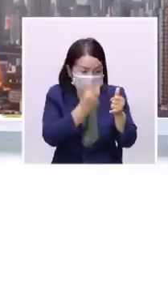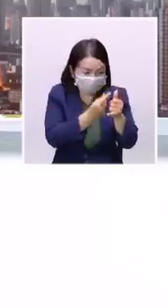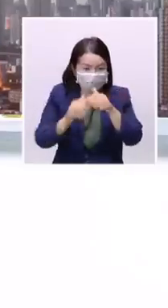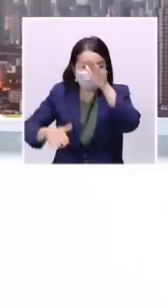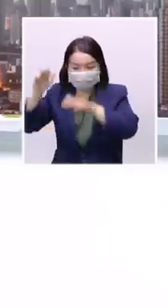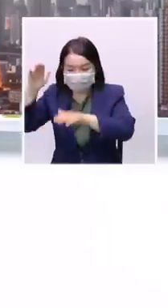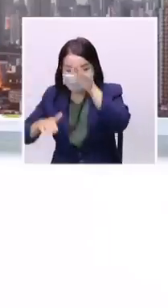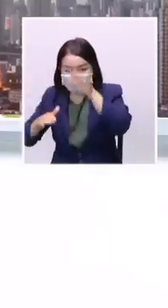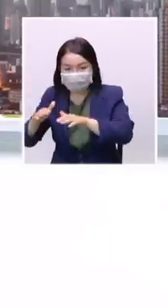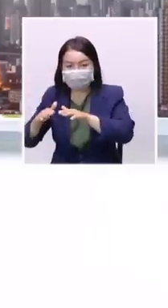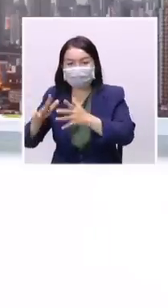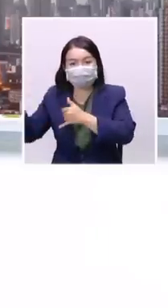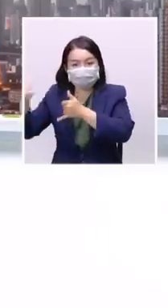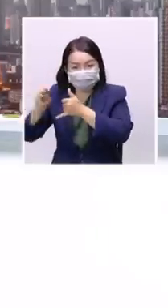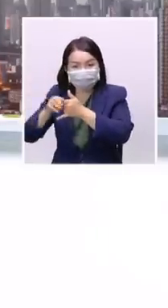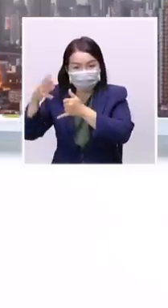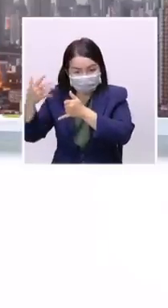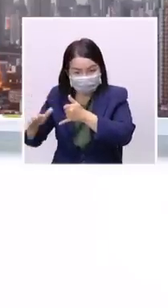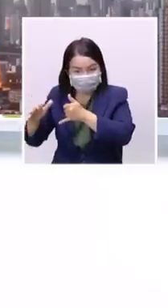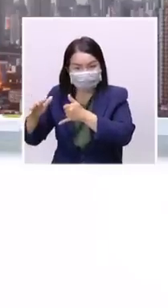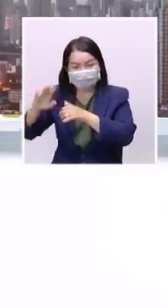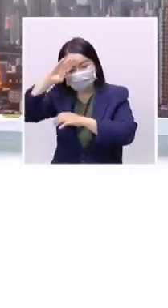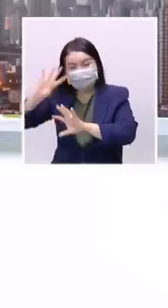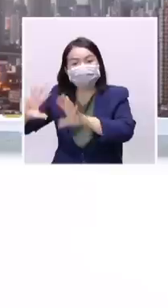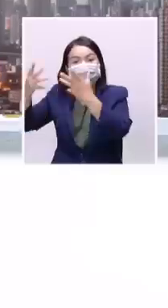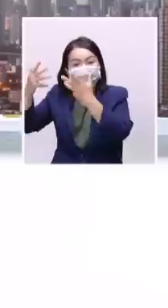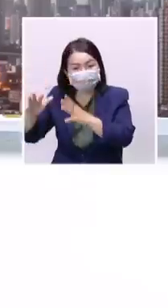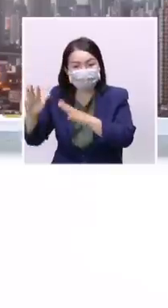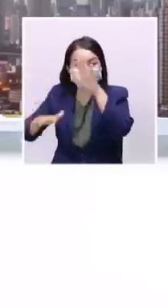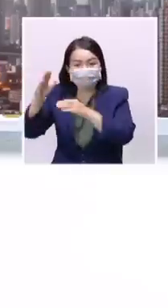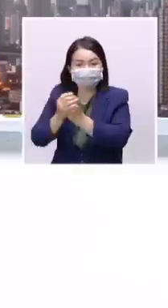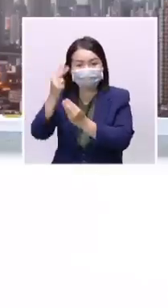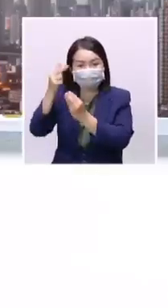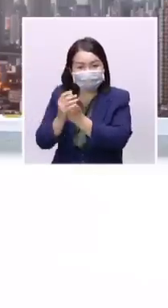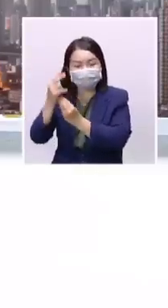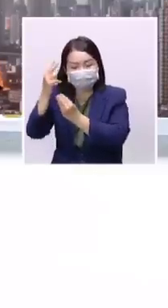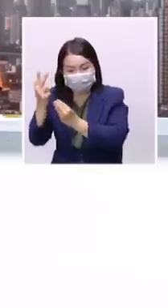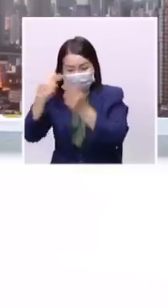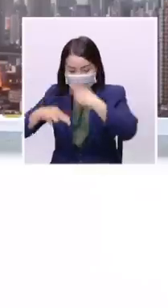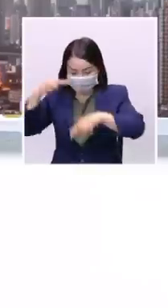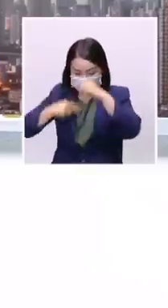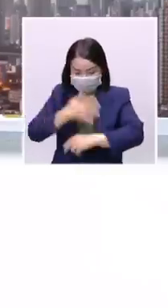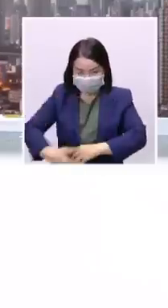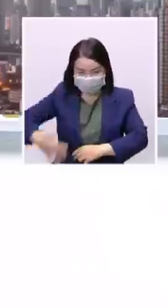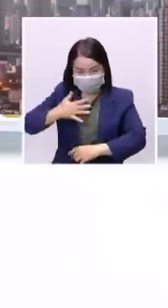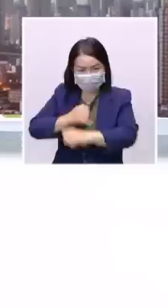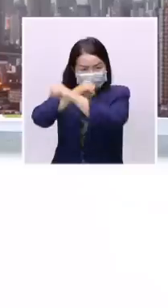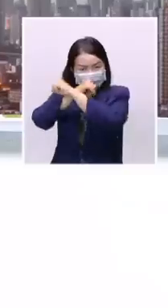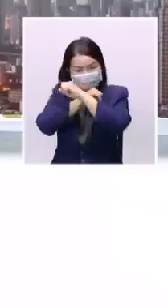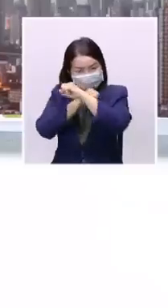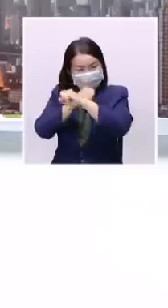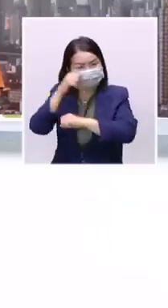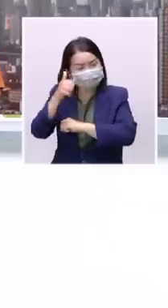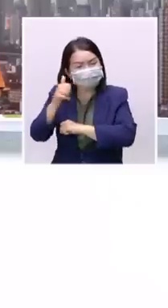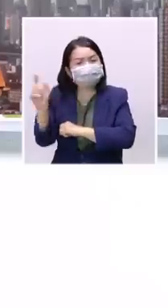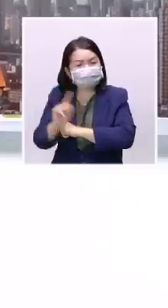เทียบกับคนที่เคยติดเชื้อกุ้ง 19หลังจากนั้นมาเนี่ย2-3สัปดาห์เนี่ยแล้วก็มาตรวจวัดภูมิคุ้มกันในร่าง